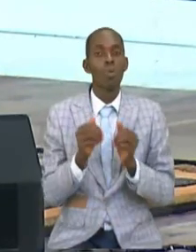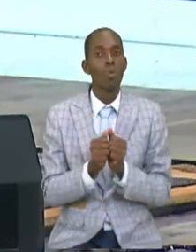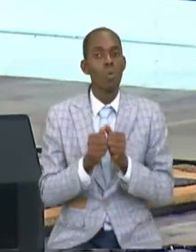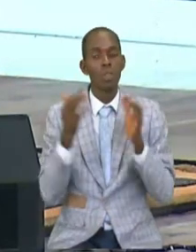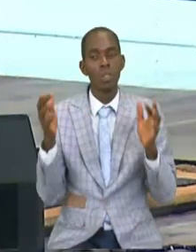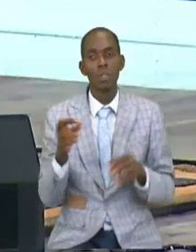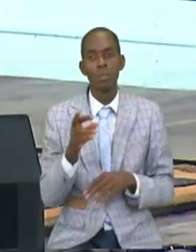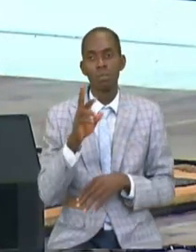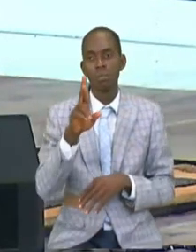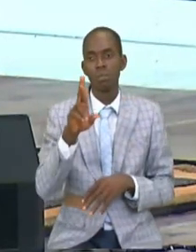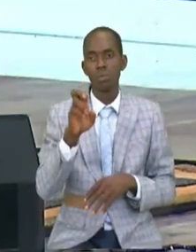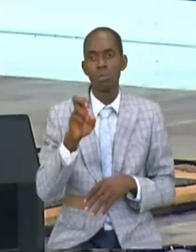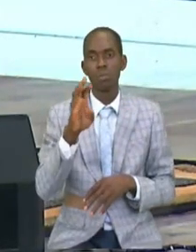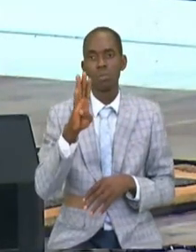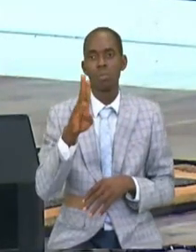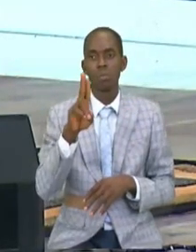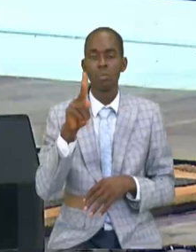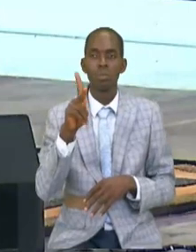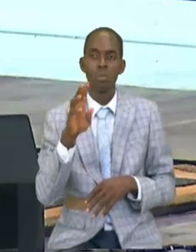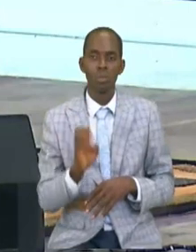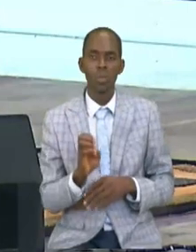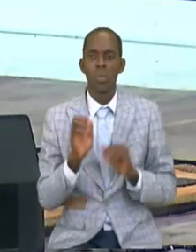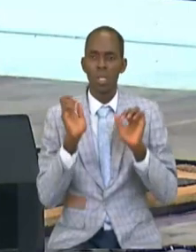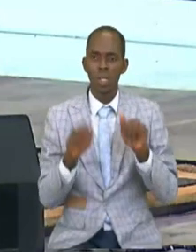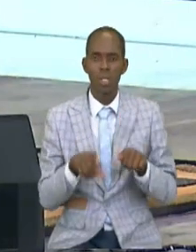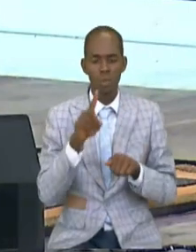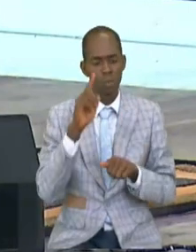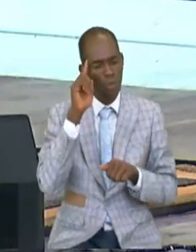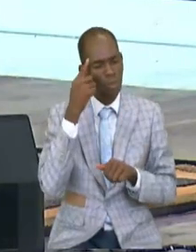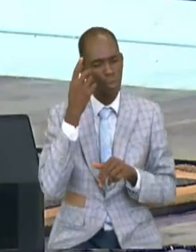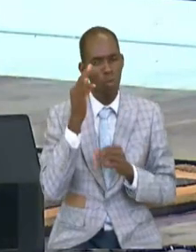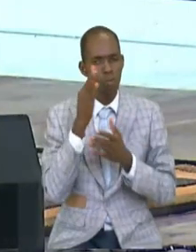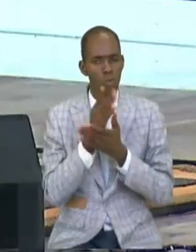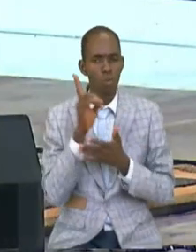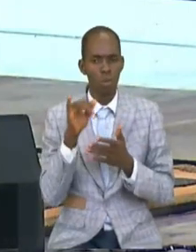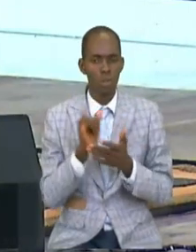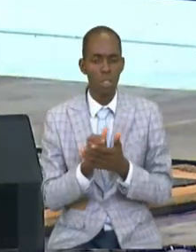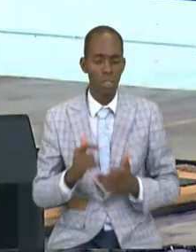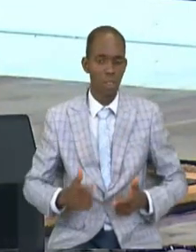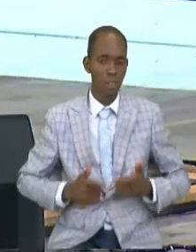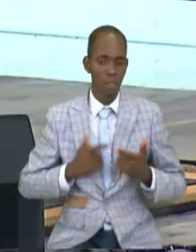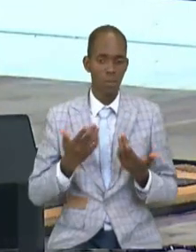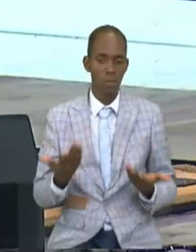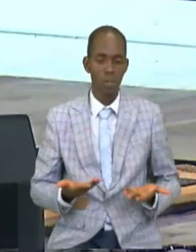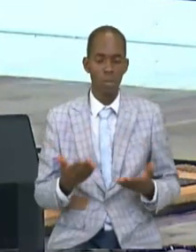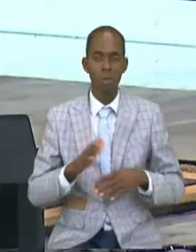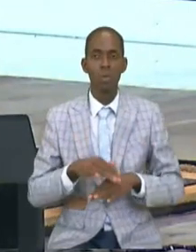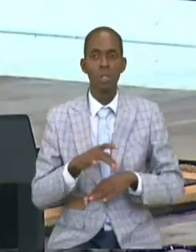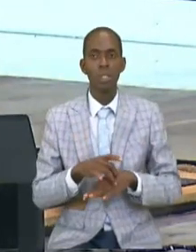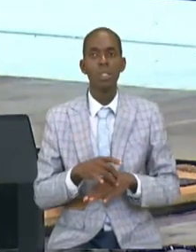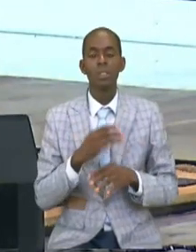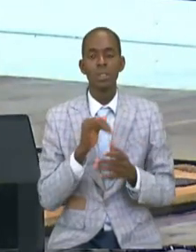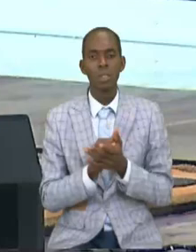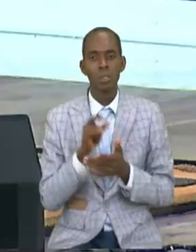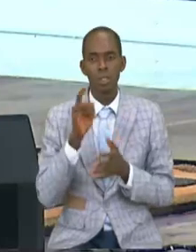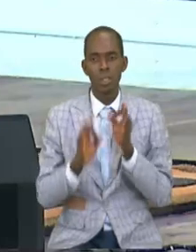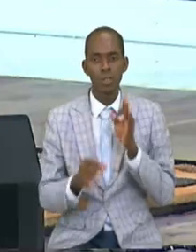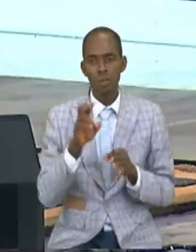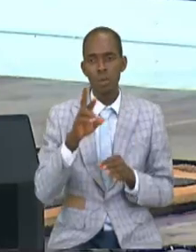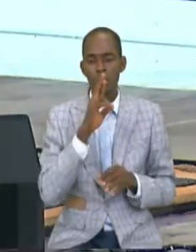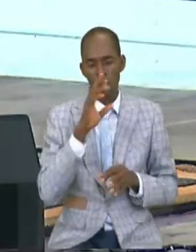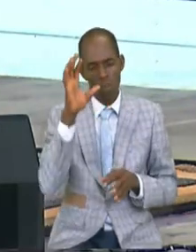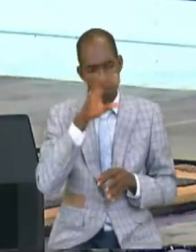Dieu irrépréhensibles. Ouais, vous voyez, pourrez-vous penser à une personne qui mène sa vie. Même si vous